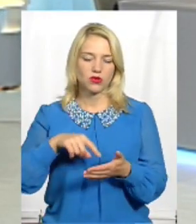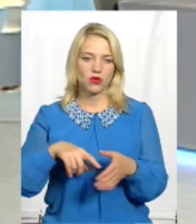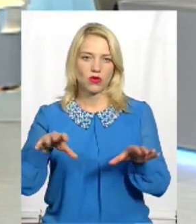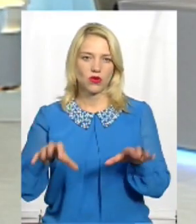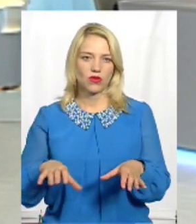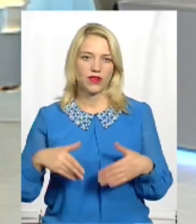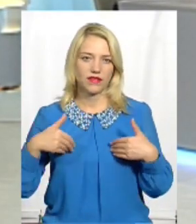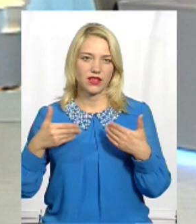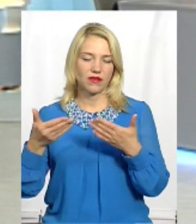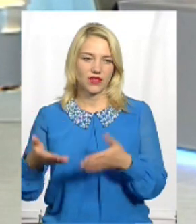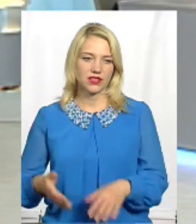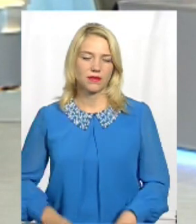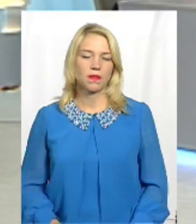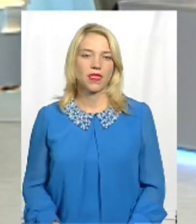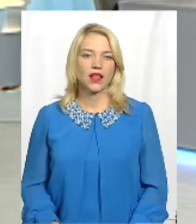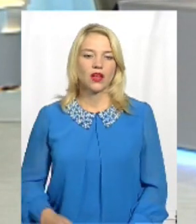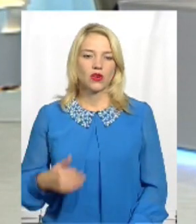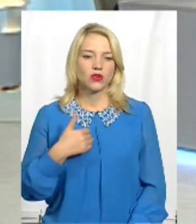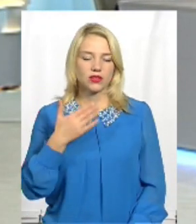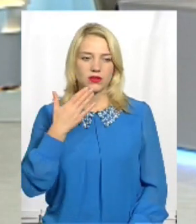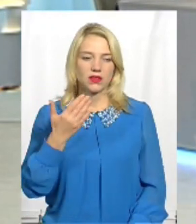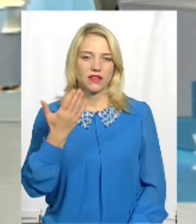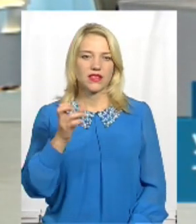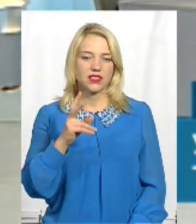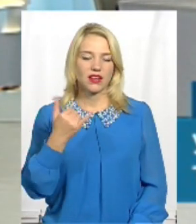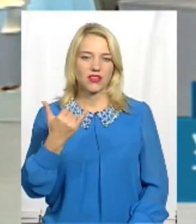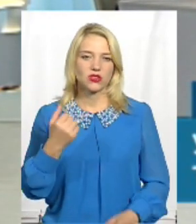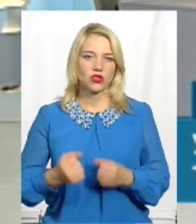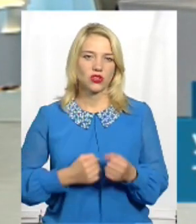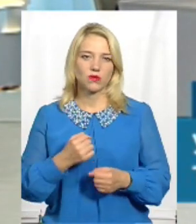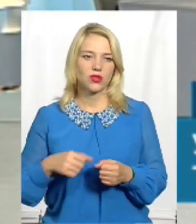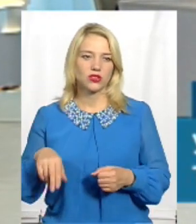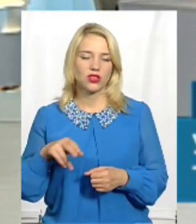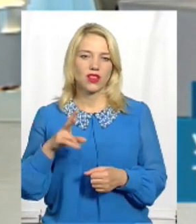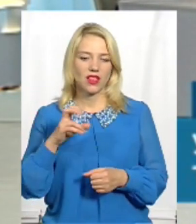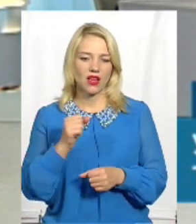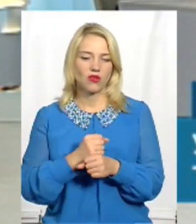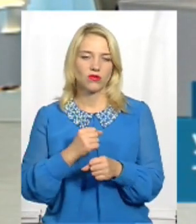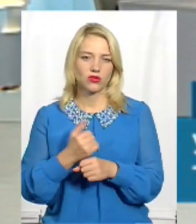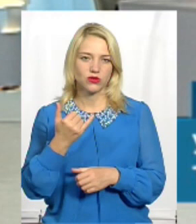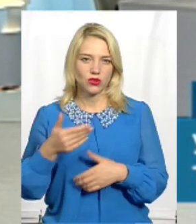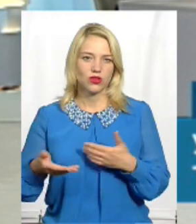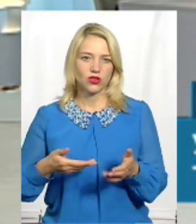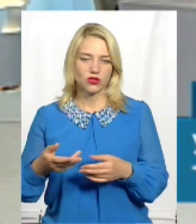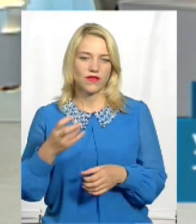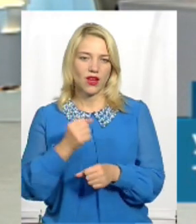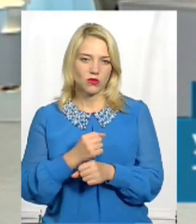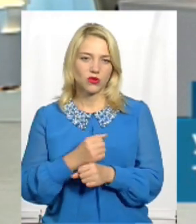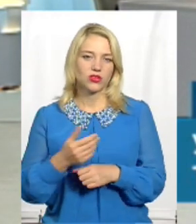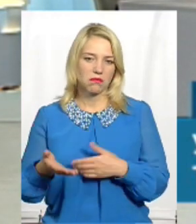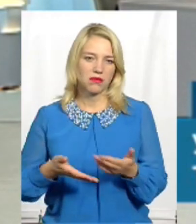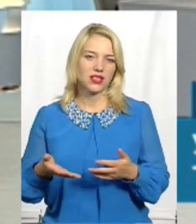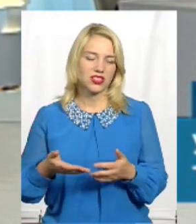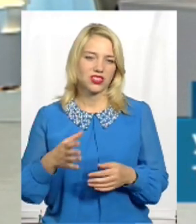Вітаю. Добрий вечір. Хотів вас запитати, як ви сьогодні доїхали на роботу? Сьогодні йшов на роботу пішки. Чесно скажу, пішки йшов,